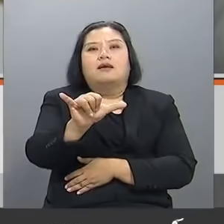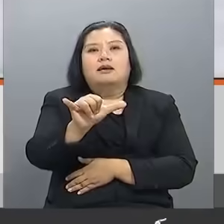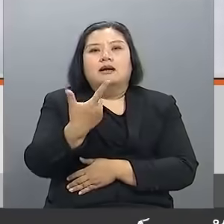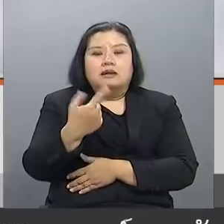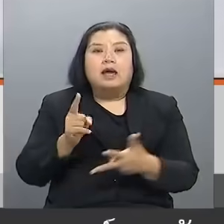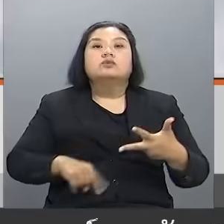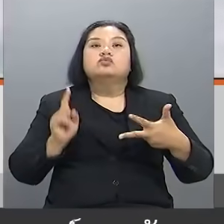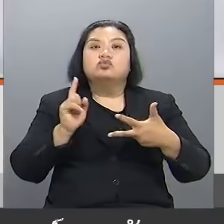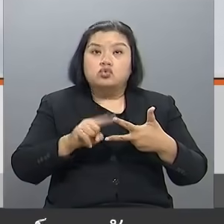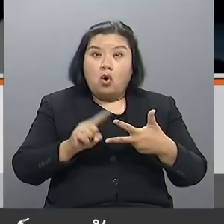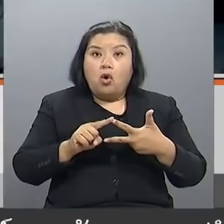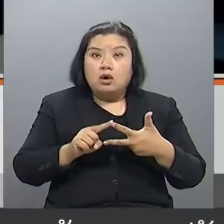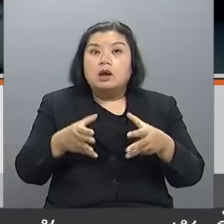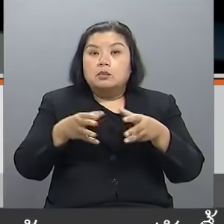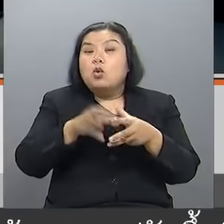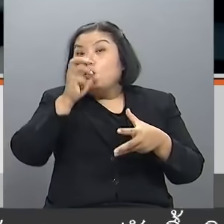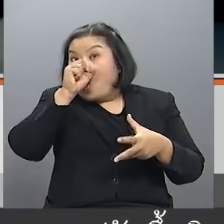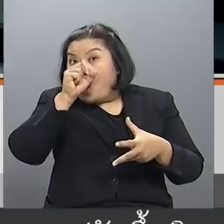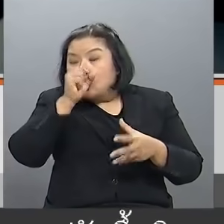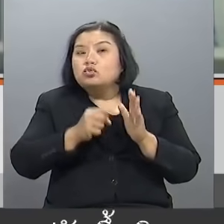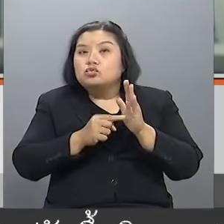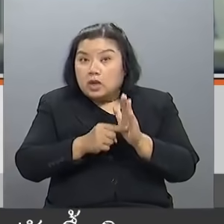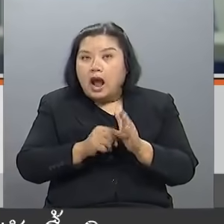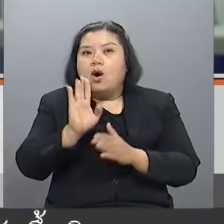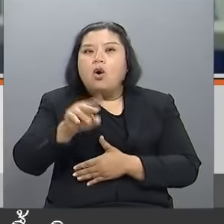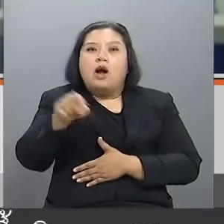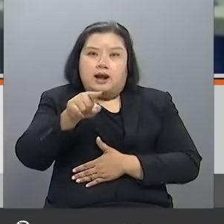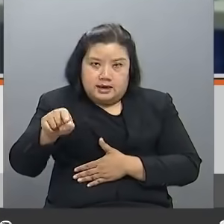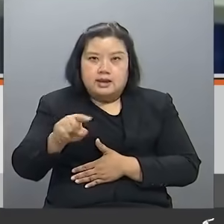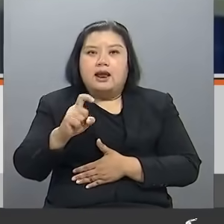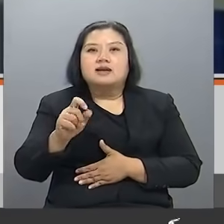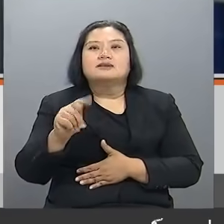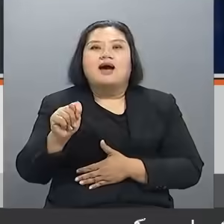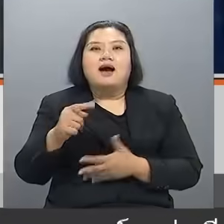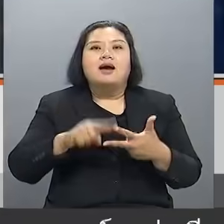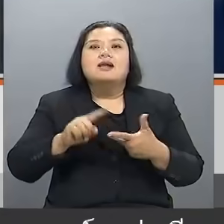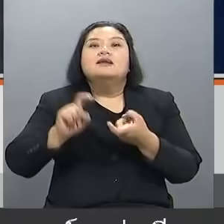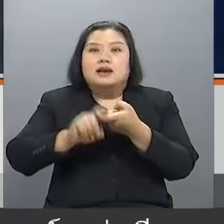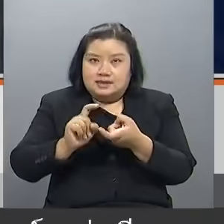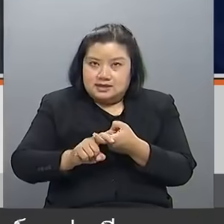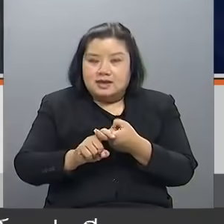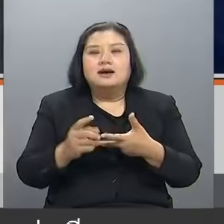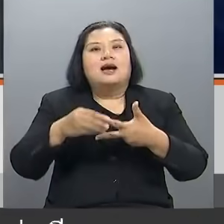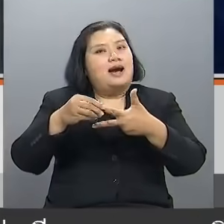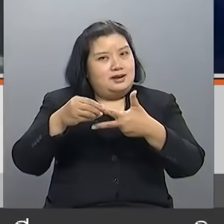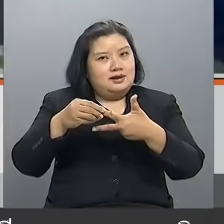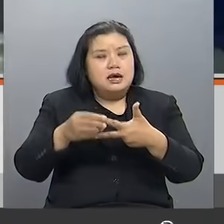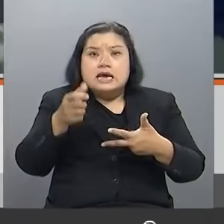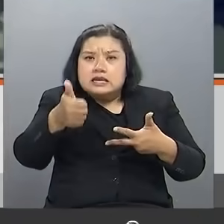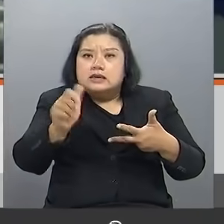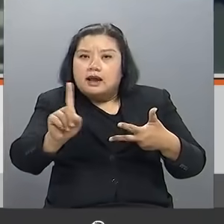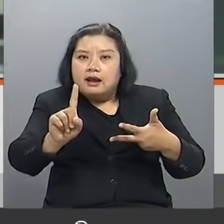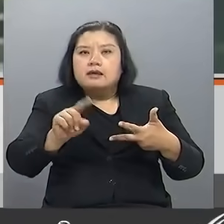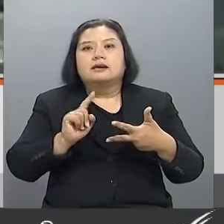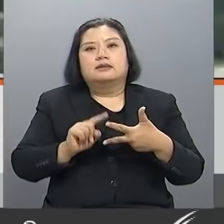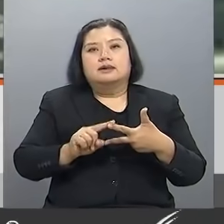2นะคะเป็นไวรัส vectorเช่นวะอ่าของอังกฤษ srcนิก้าและรัสเซียสปุ๊กนิค Fiveข้อดีค่ะของวัคซีนชนิดนี้ก็คือ